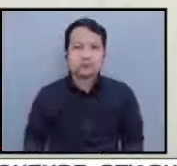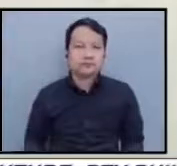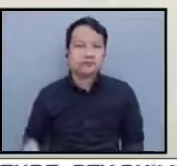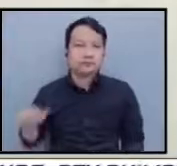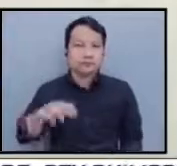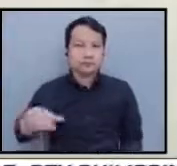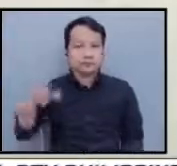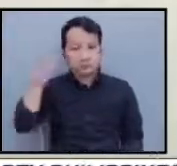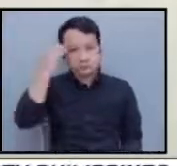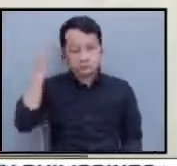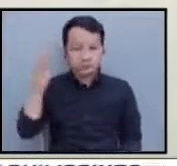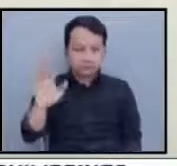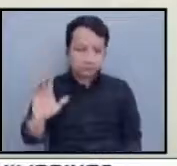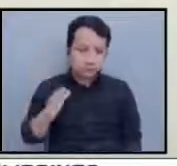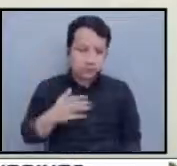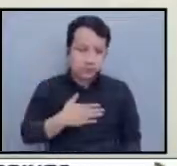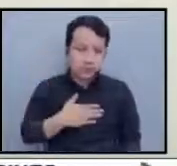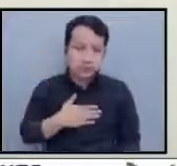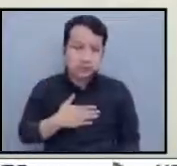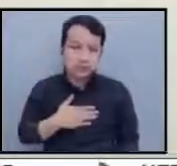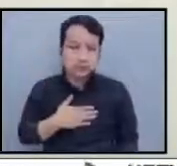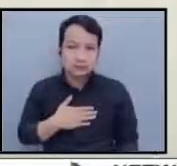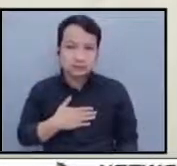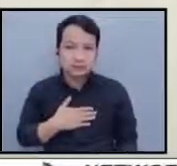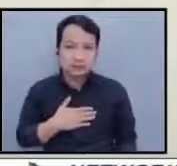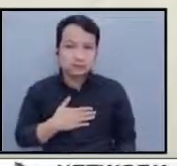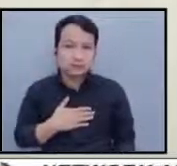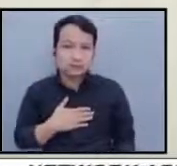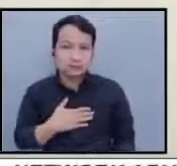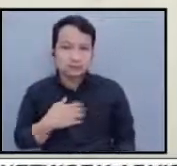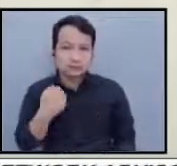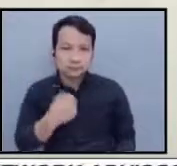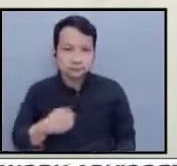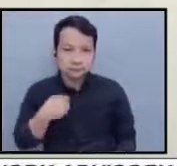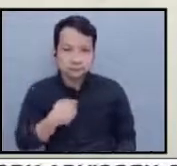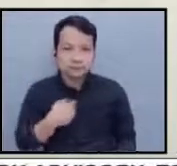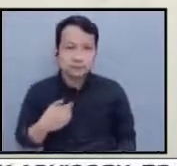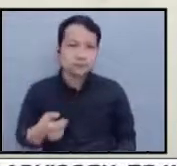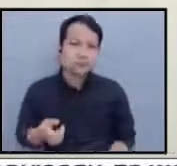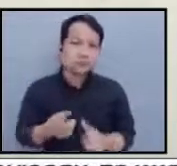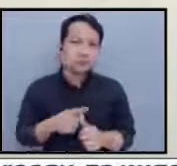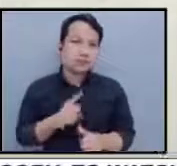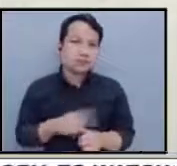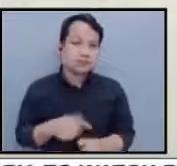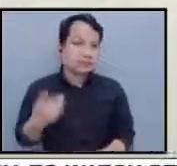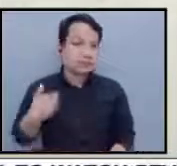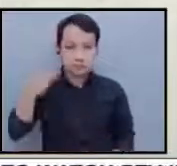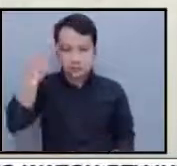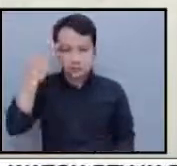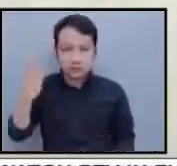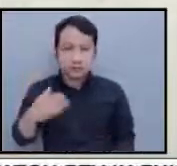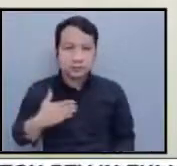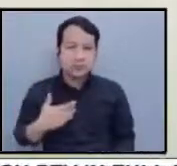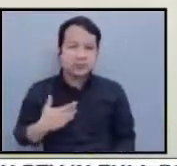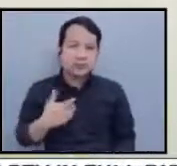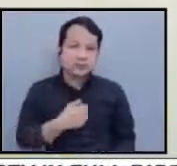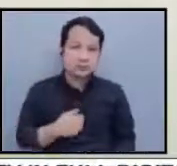sa inyo, paano lang yun ako? Pasensya lang po, kaya hindi ko naman talaga sinasadya yung